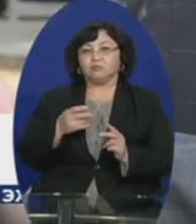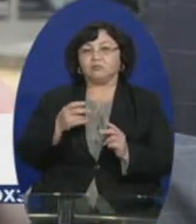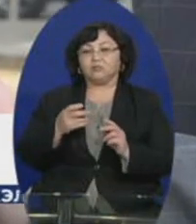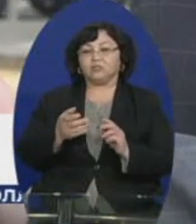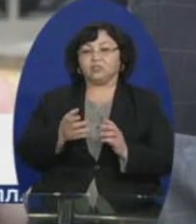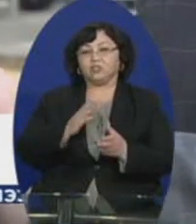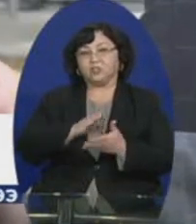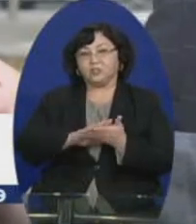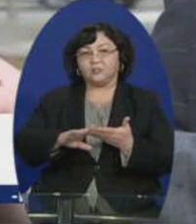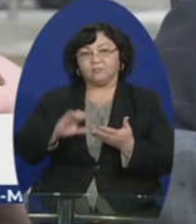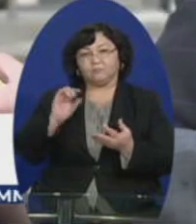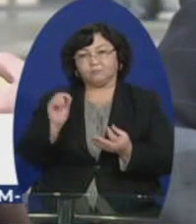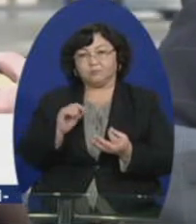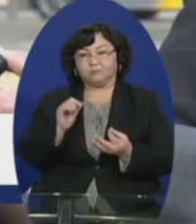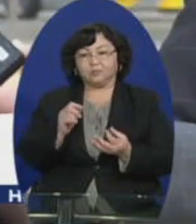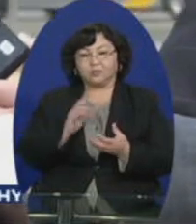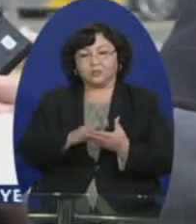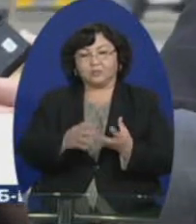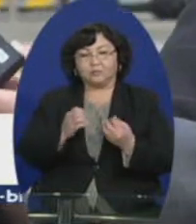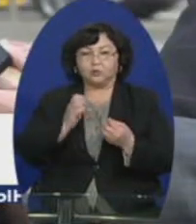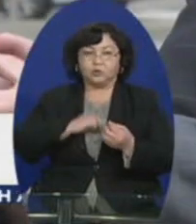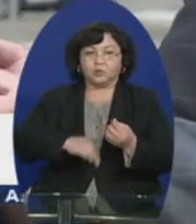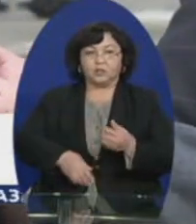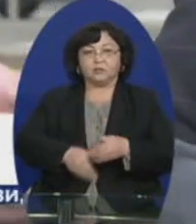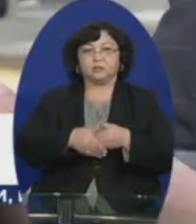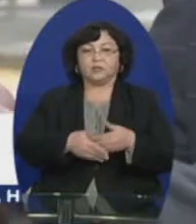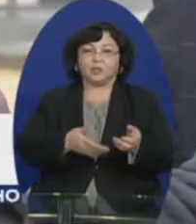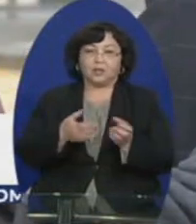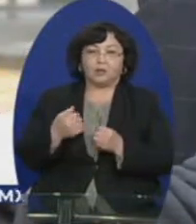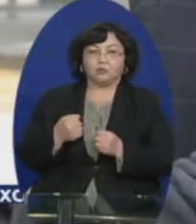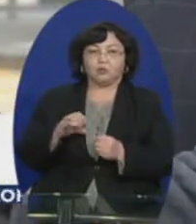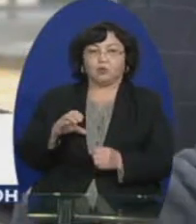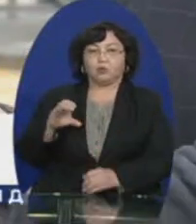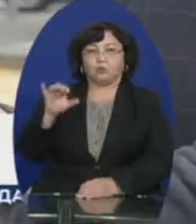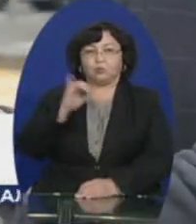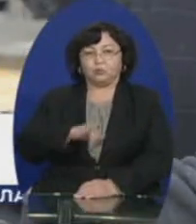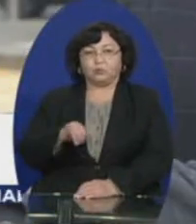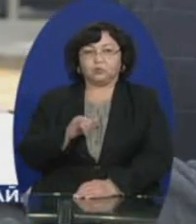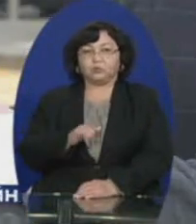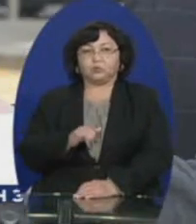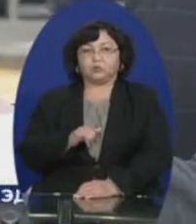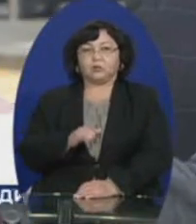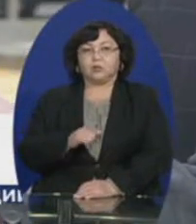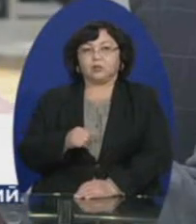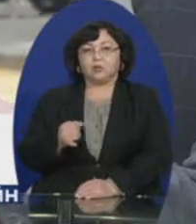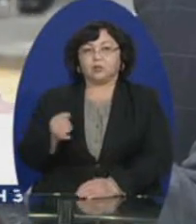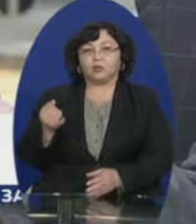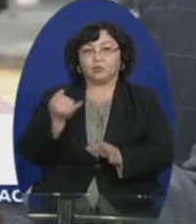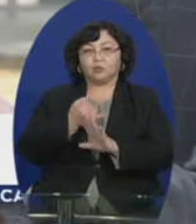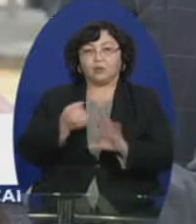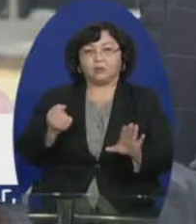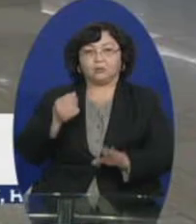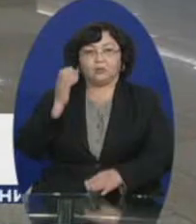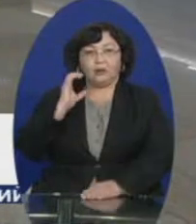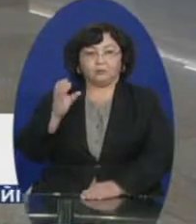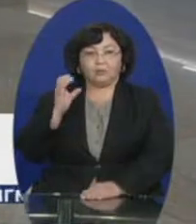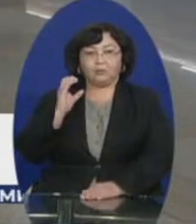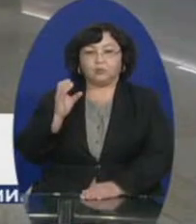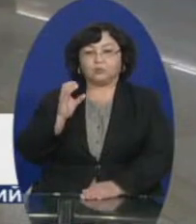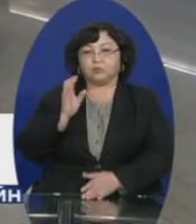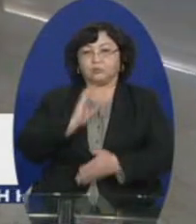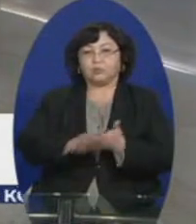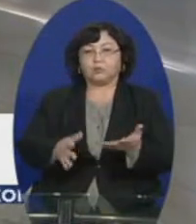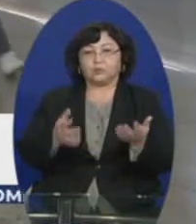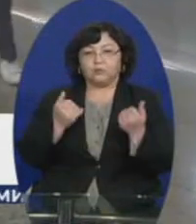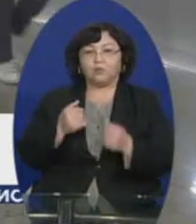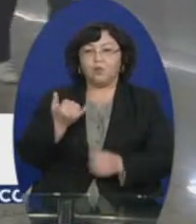байна. Инжилийн хөвд чинь бараг эднийхээс чинь бараг 600-аад байна автобус авах шүү.